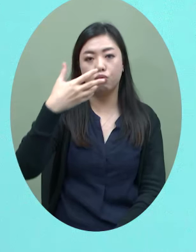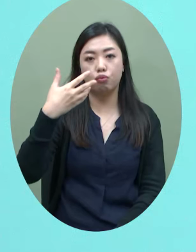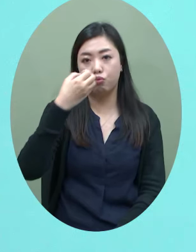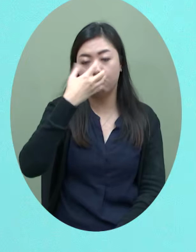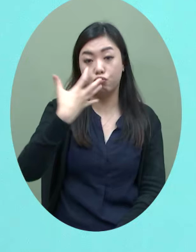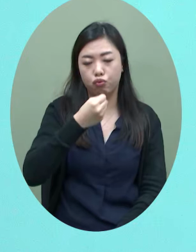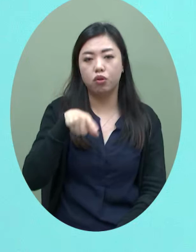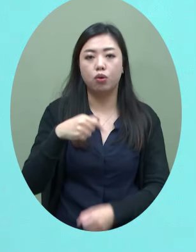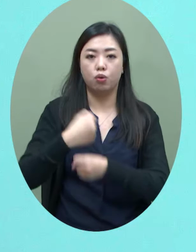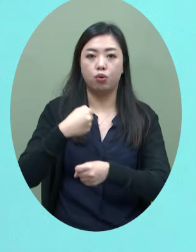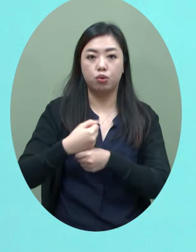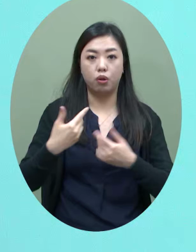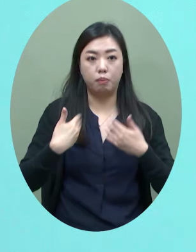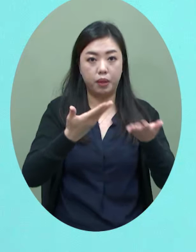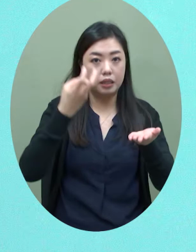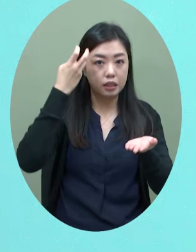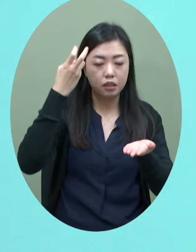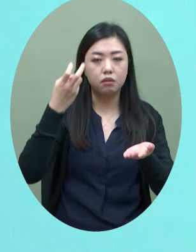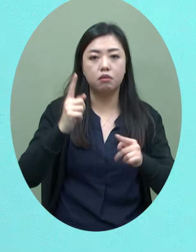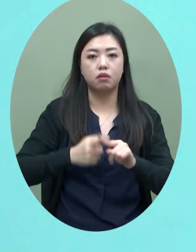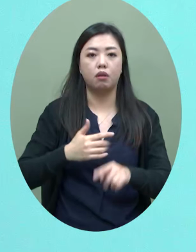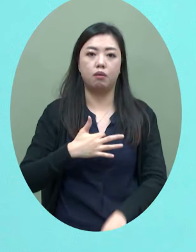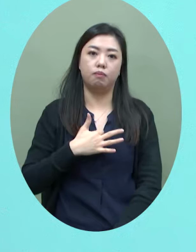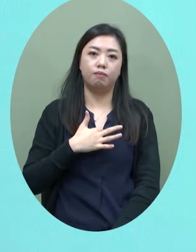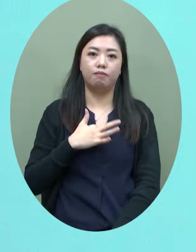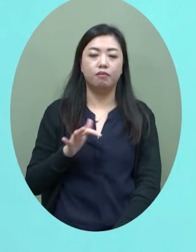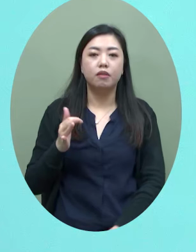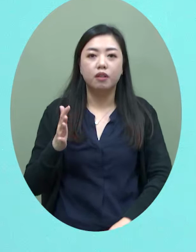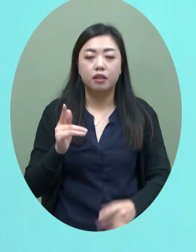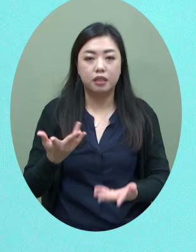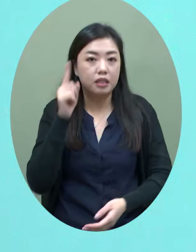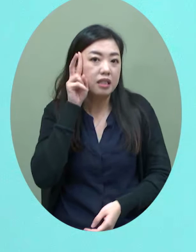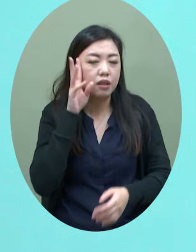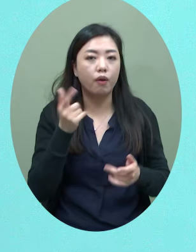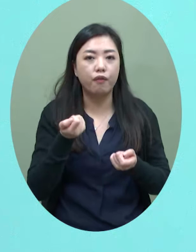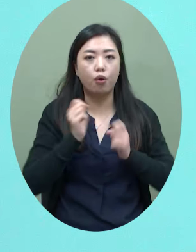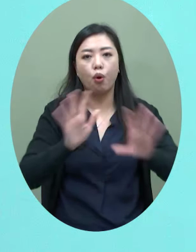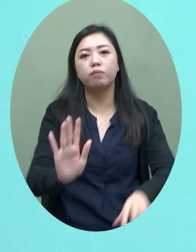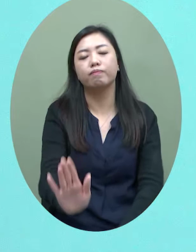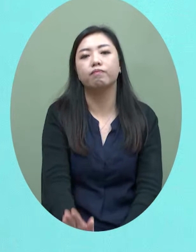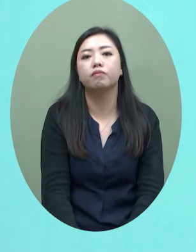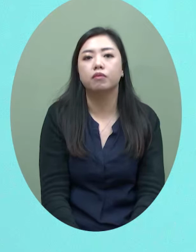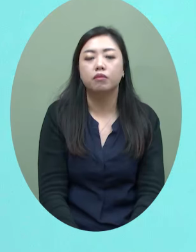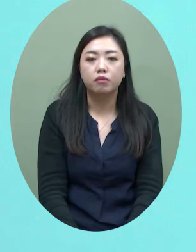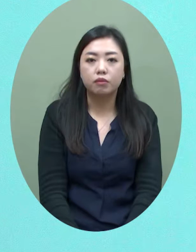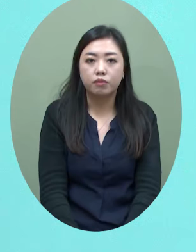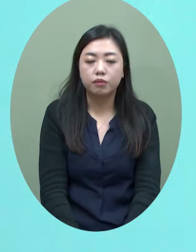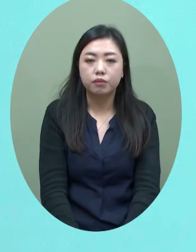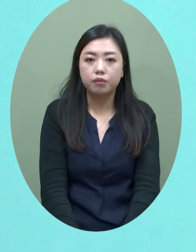裡面提交意見呢，是不需要是在這幾天的。如果你留意早前在